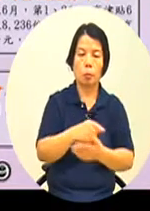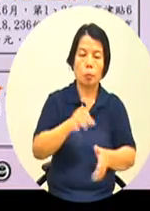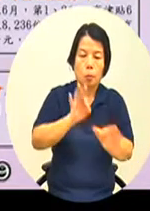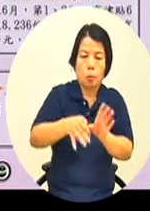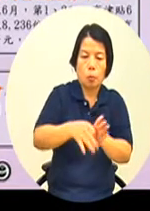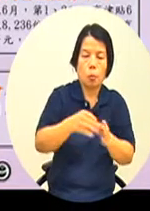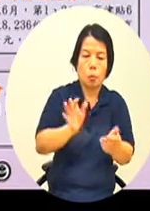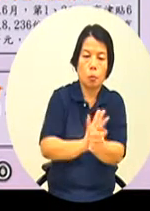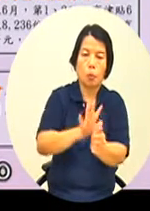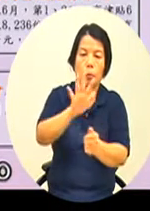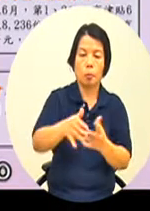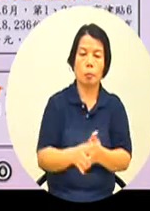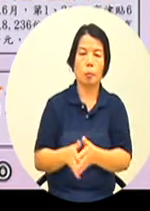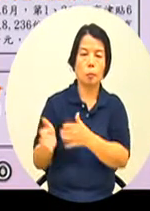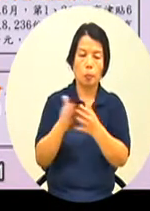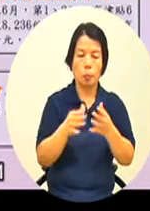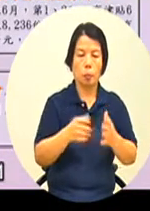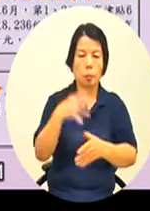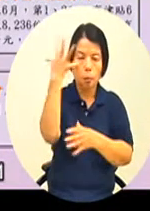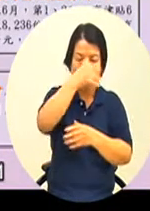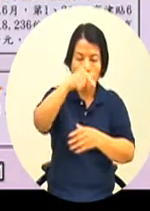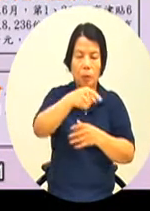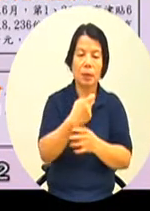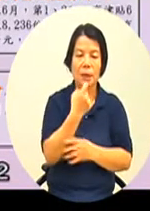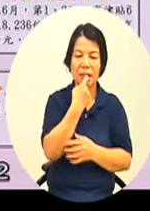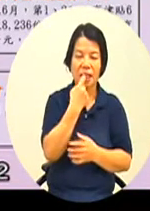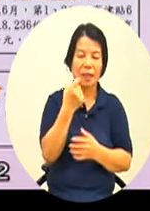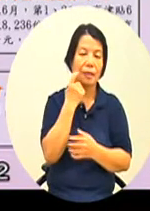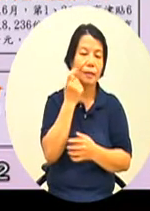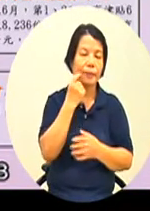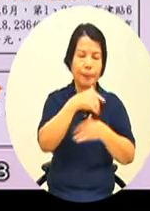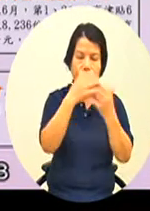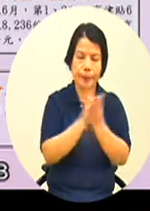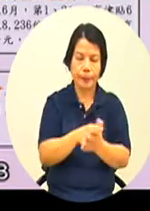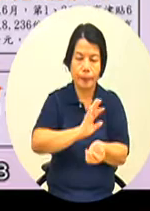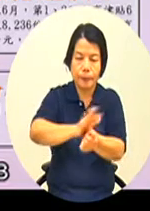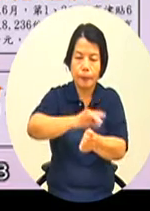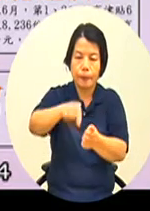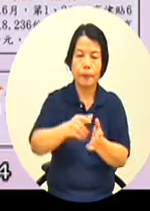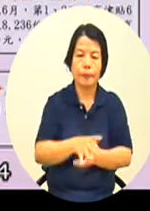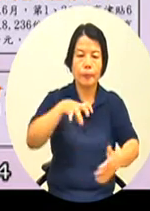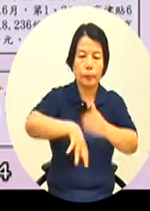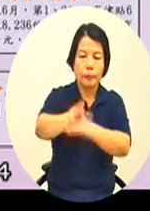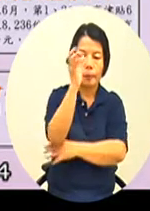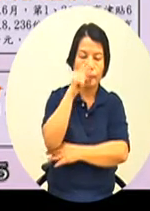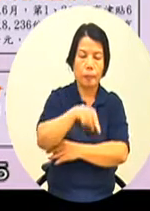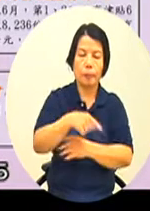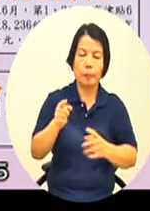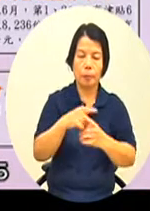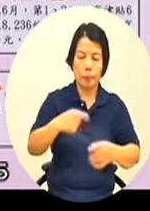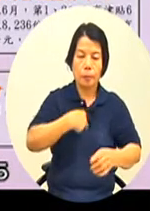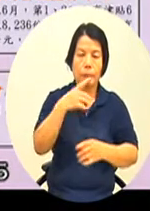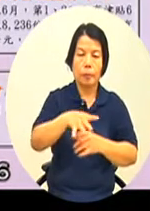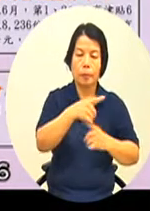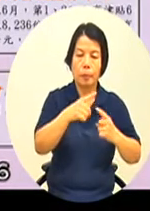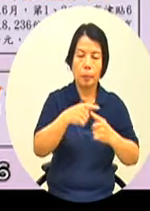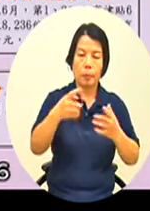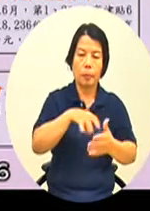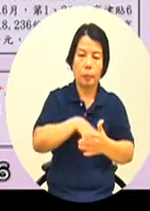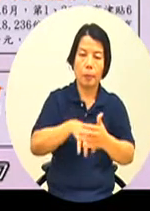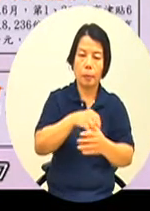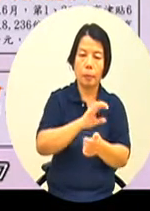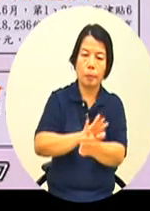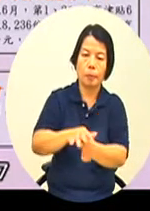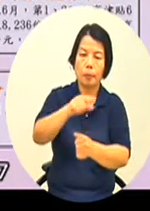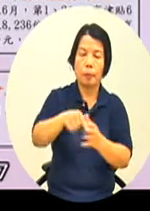务，还有我们对长辈的假牙的资讯服务，还有内政部核发自然人凭证服务，社会局发放生育津贴